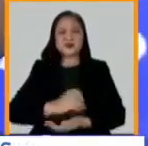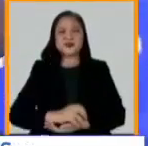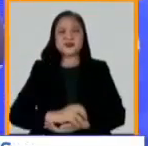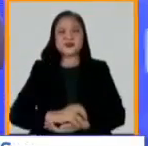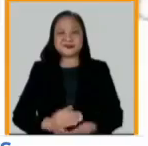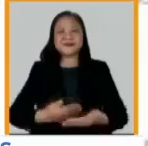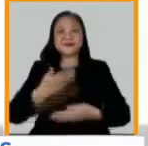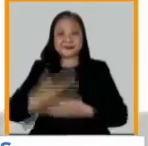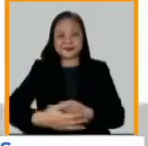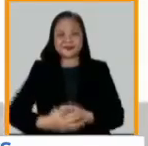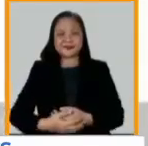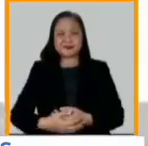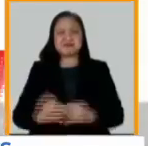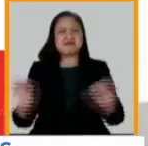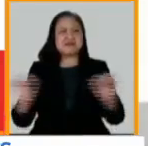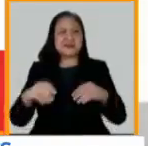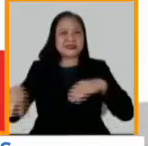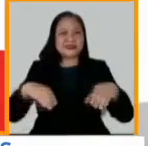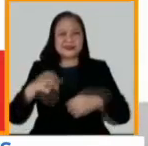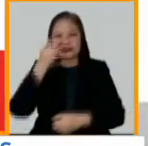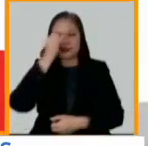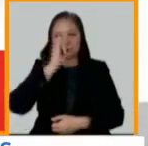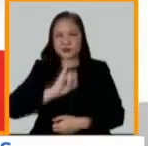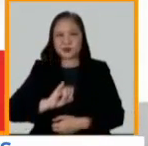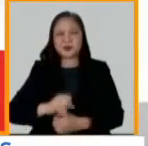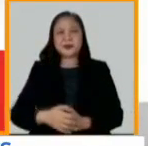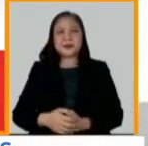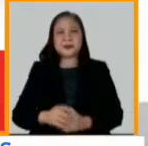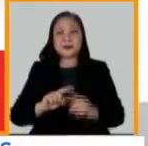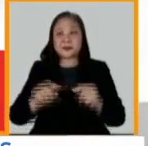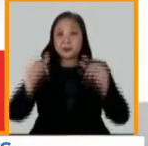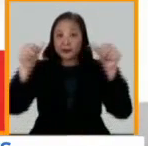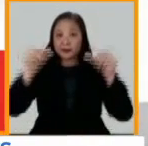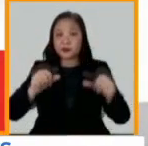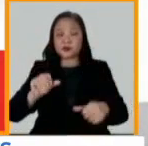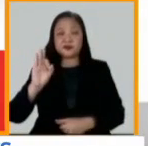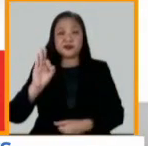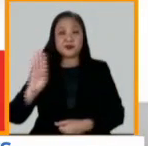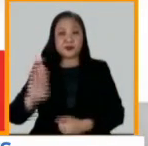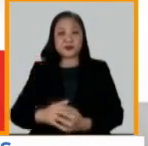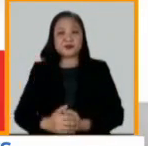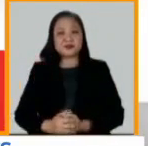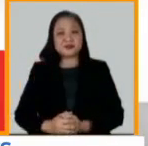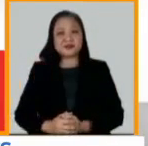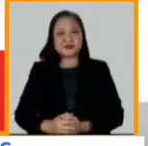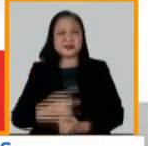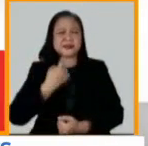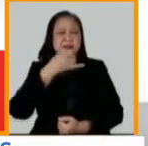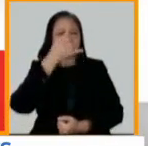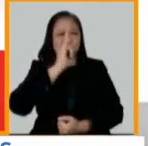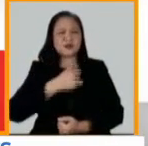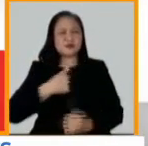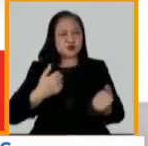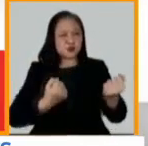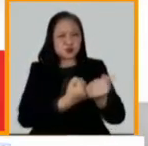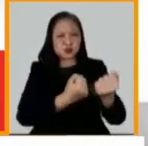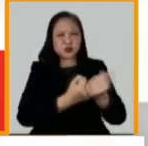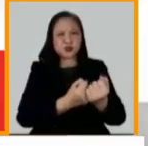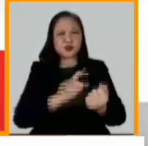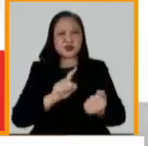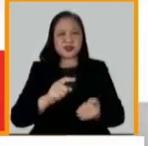Isko Moreno. Pero sa post sa kanyang official Facebook page, sabi niyang isusulong niya ang food security sa